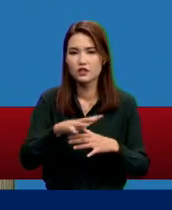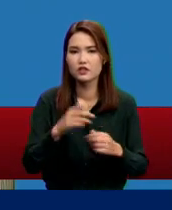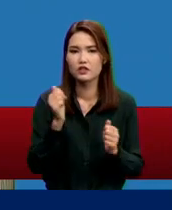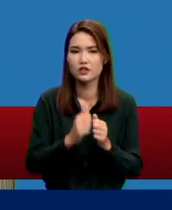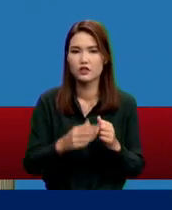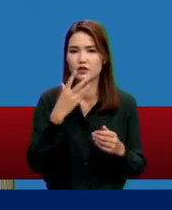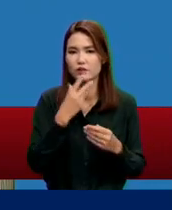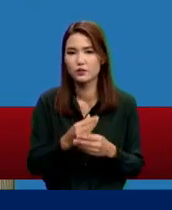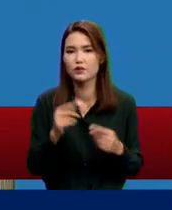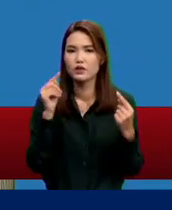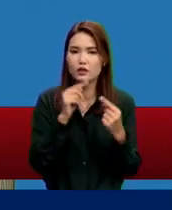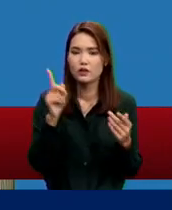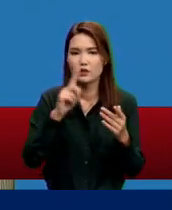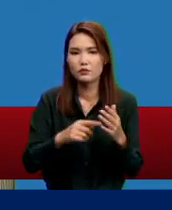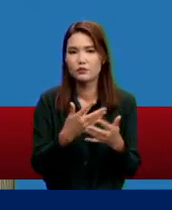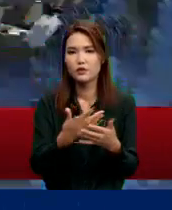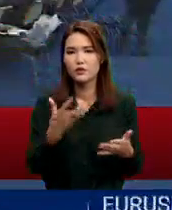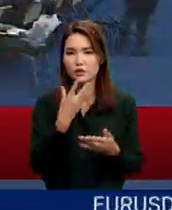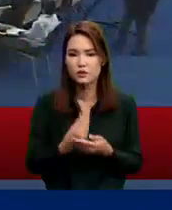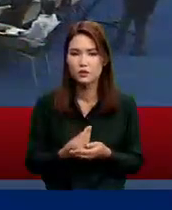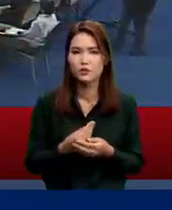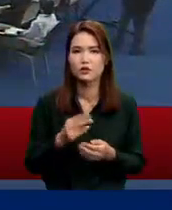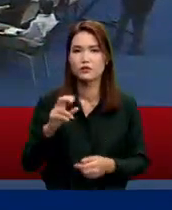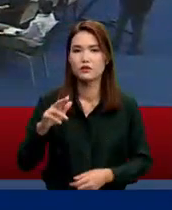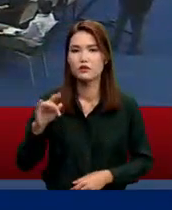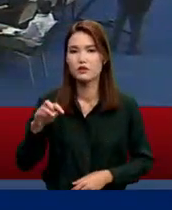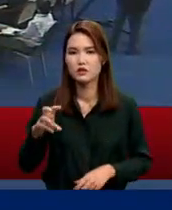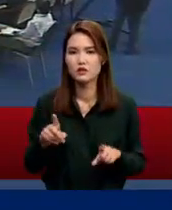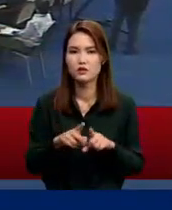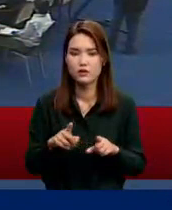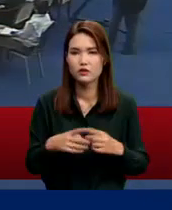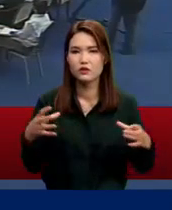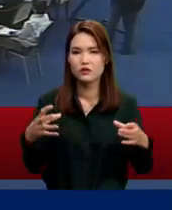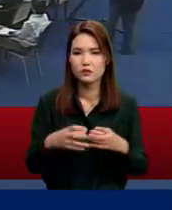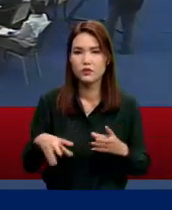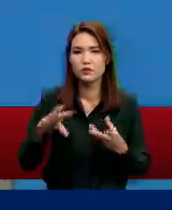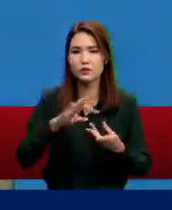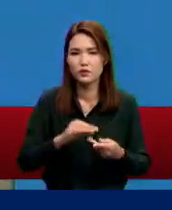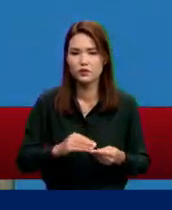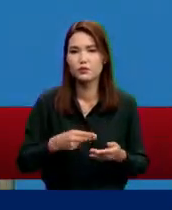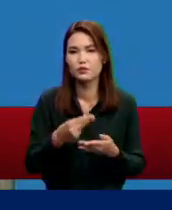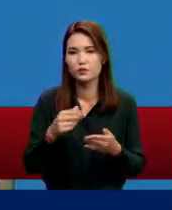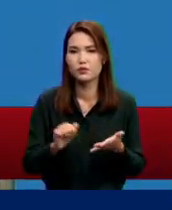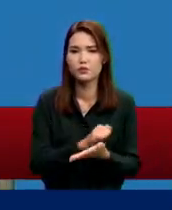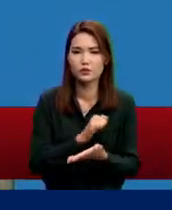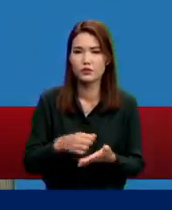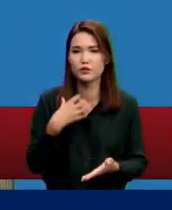қоғамның қарама-қайшылықтарын еңсеруге өз үлестерін қосады деп санаймын. Съездің қорытынды құжаты қабылданды. Ол әрбір